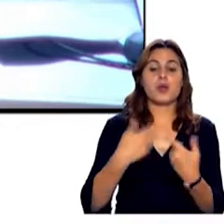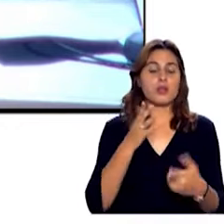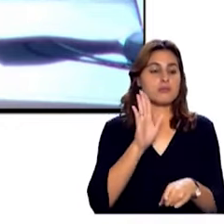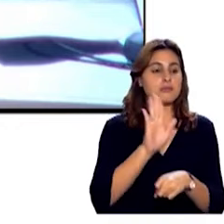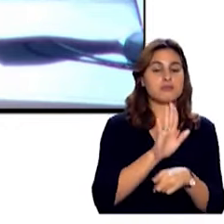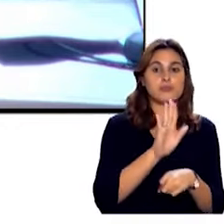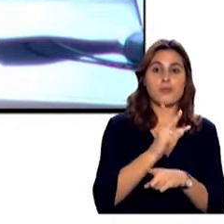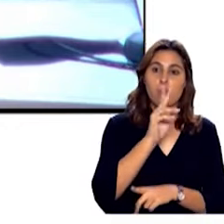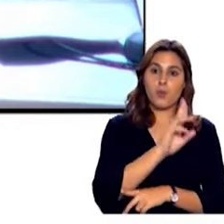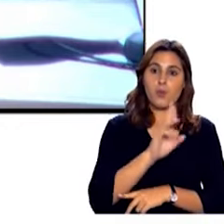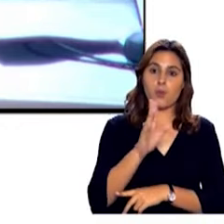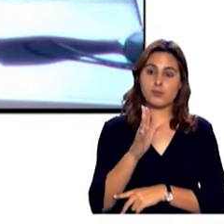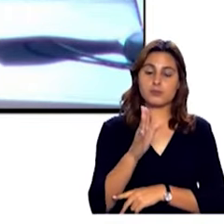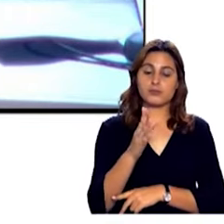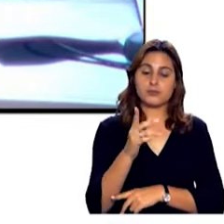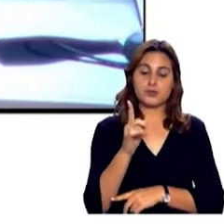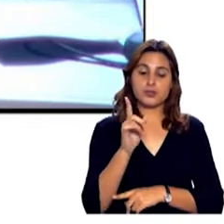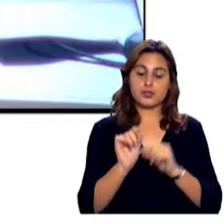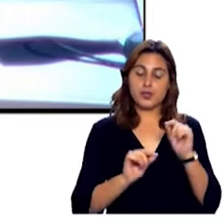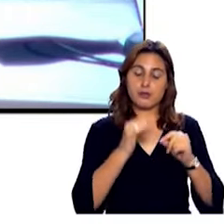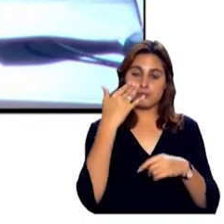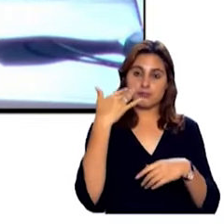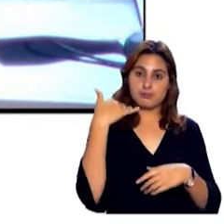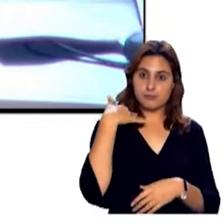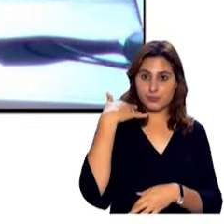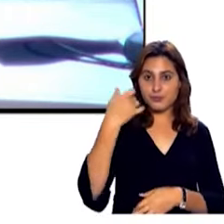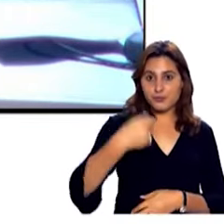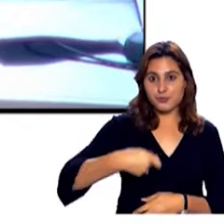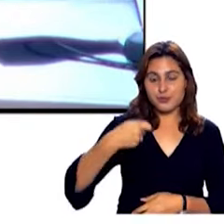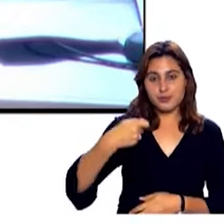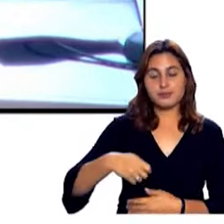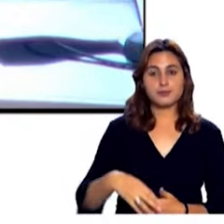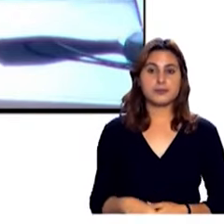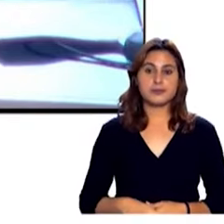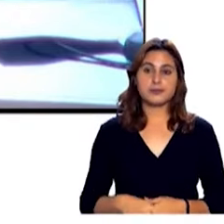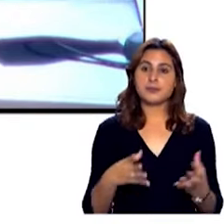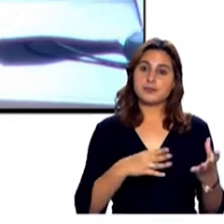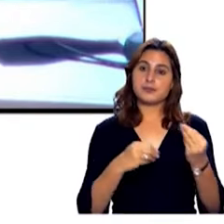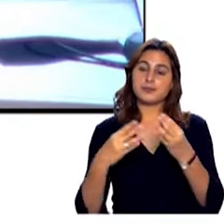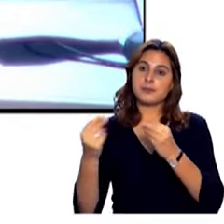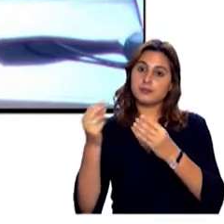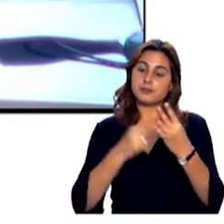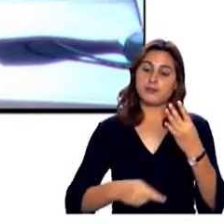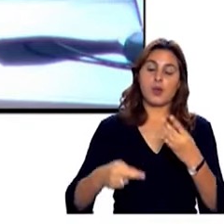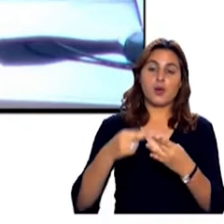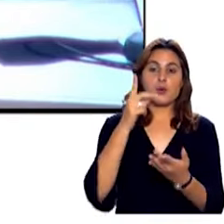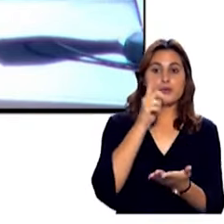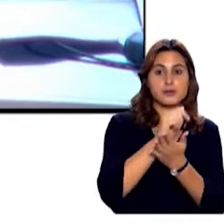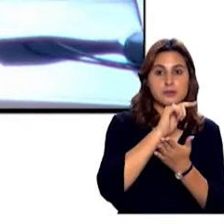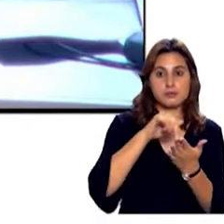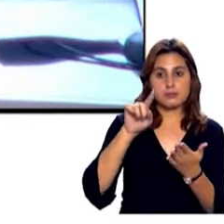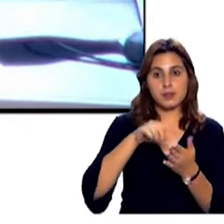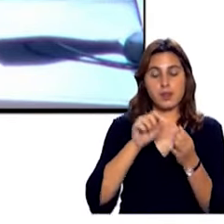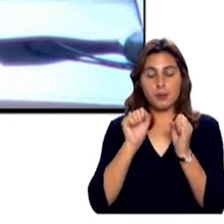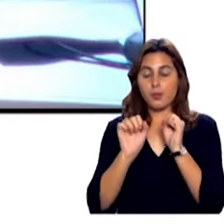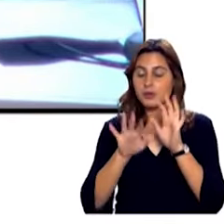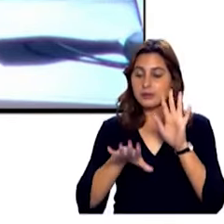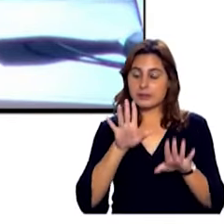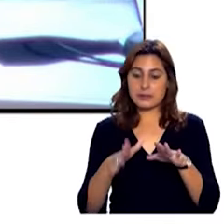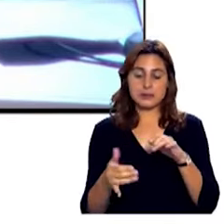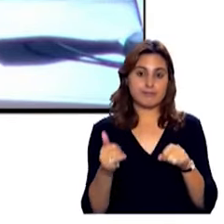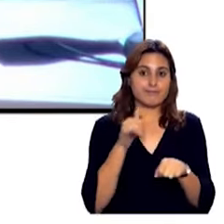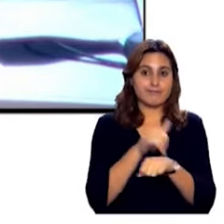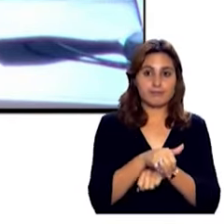juges ça veut Dire que même à la cour de cassation on DIT que l'on peut se tromper ET que c'est important d'avoir le retour des juges